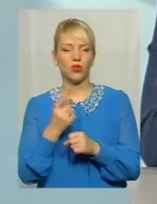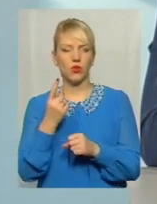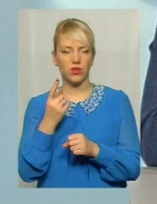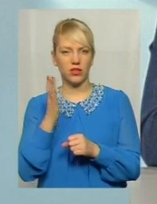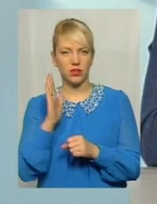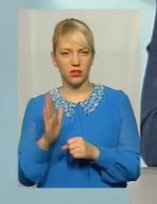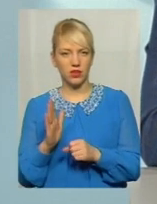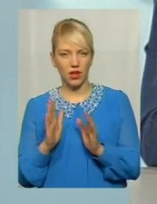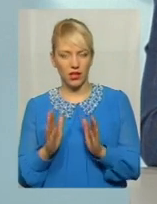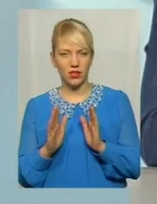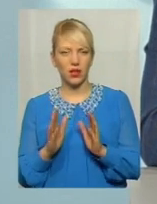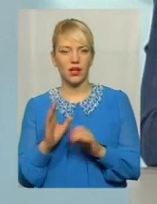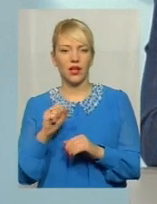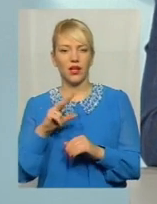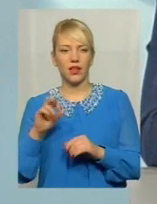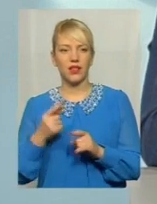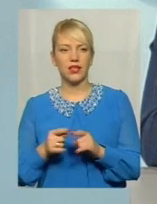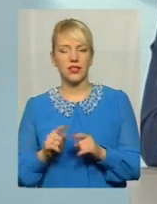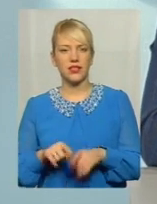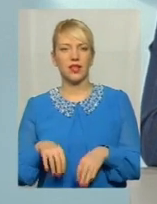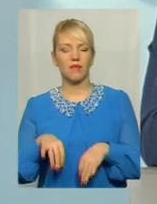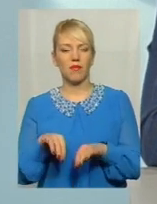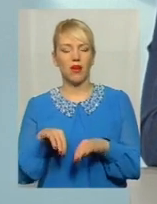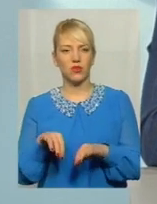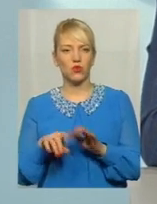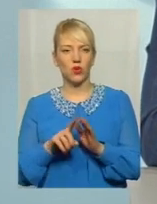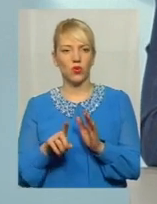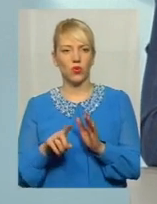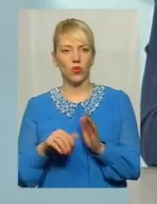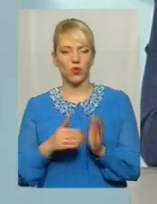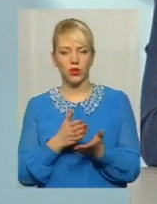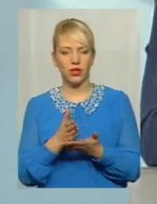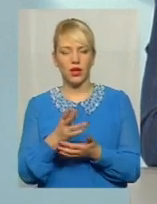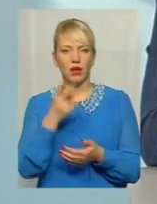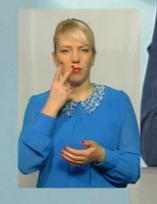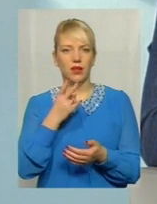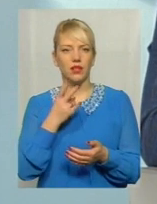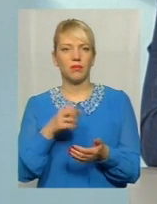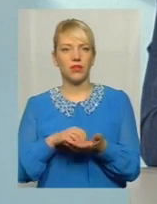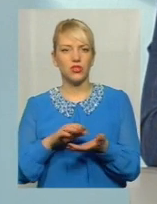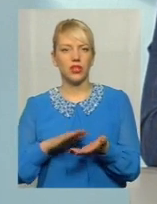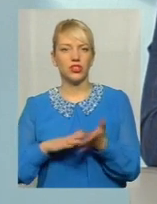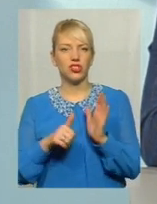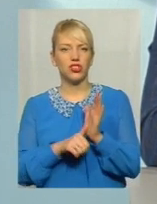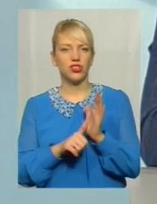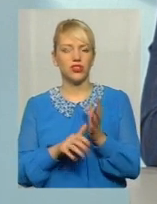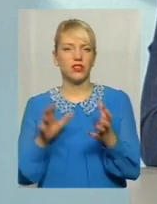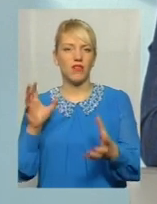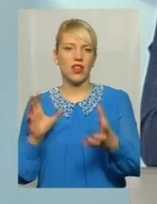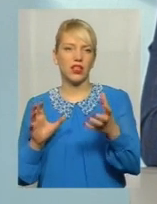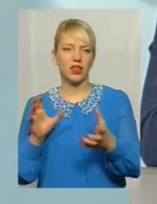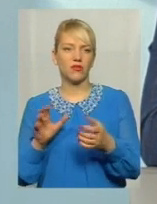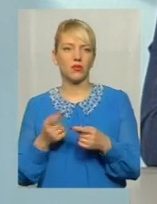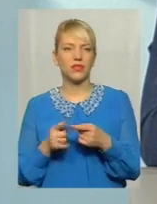автобус, проте даний маршрут він передбачає 6 великогабаритних автобусів. І це йде